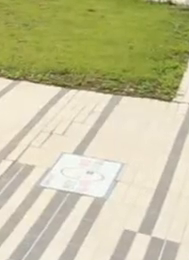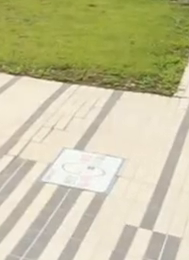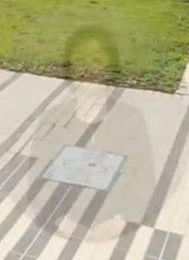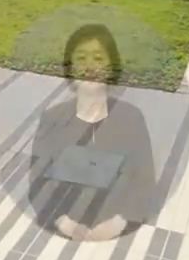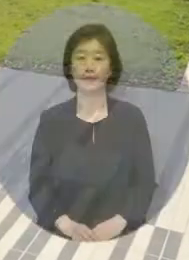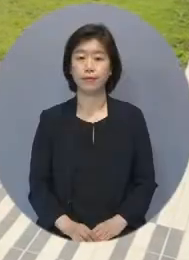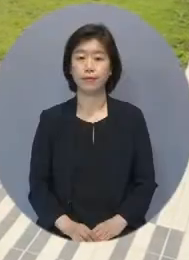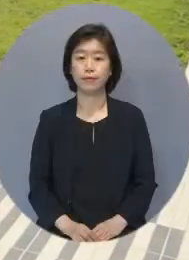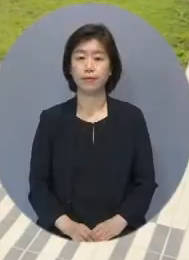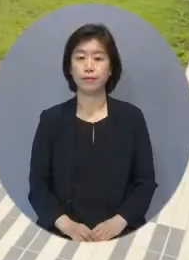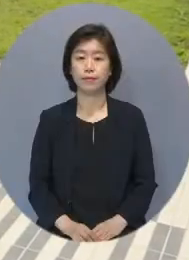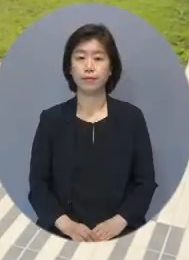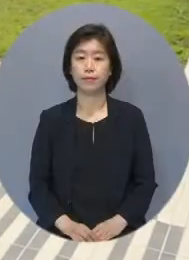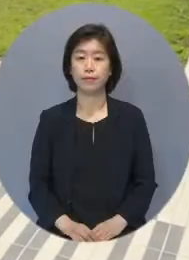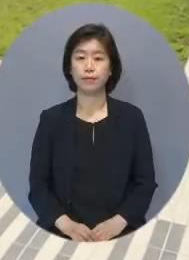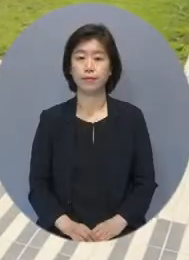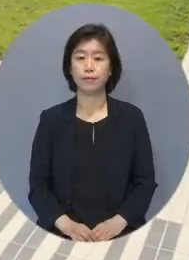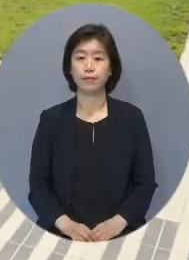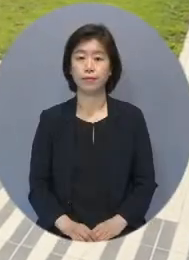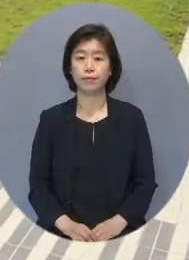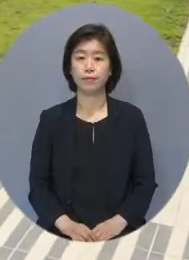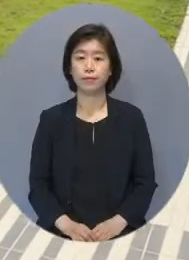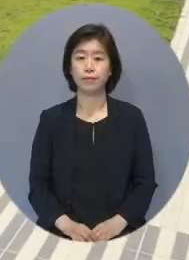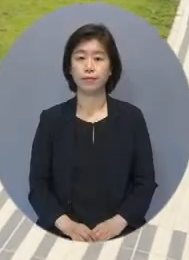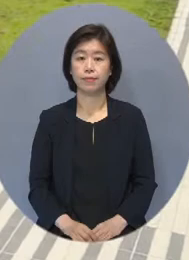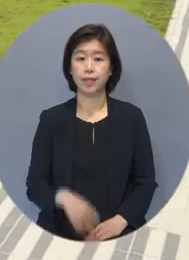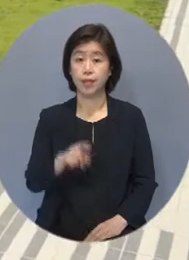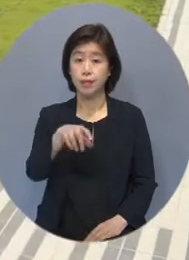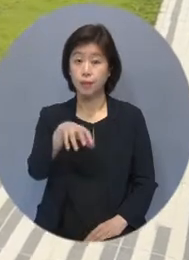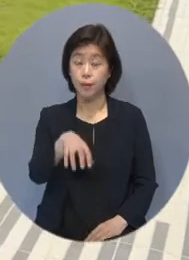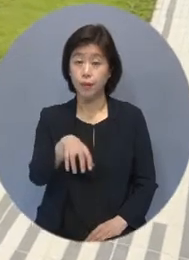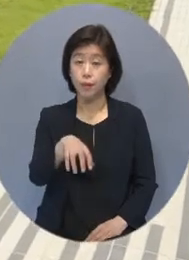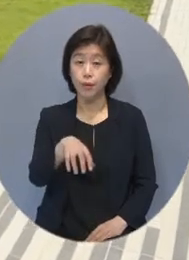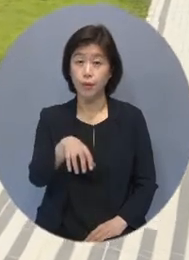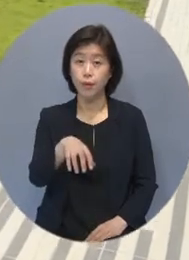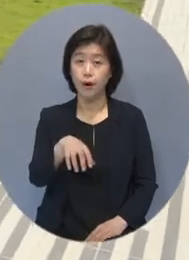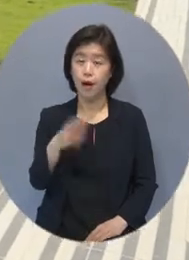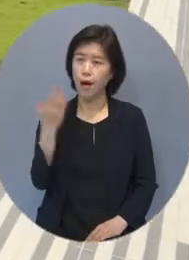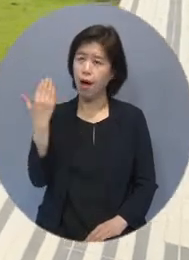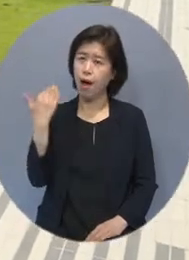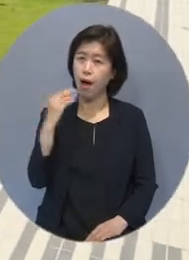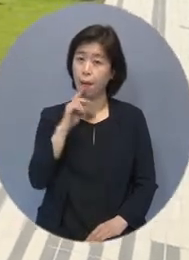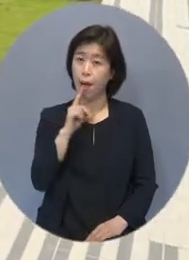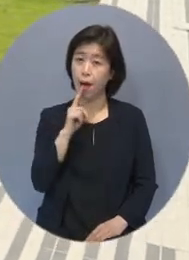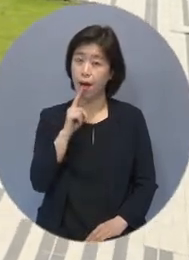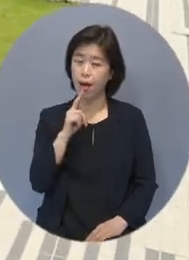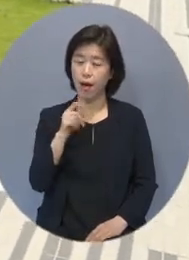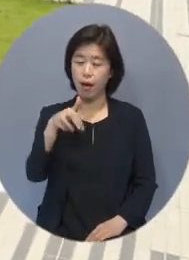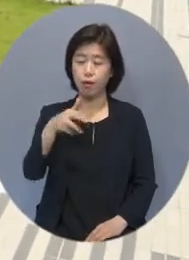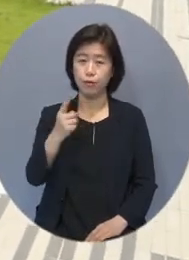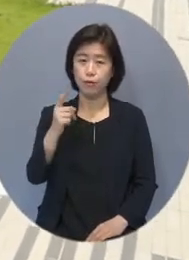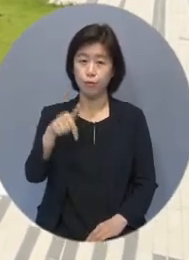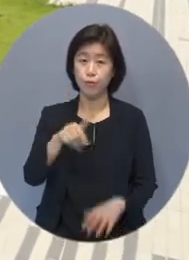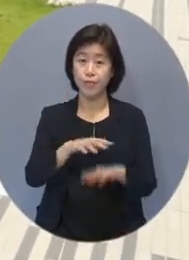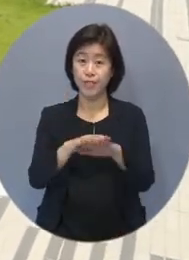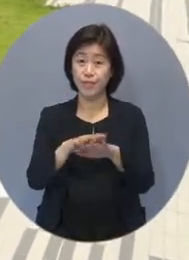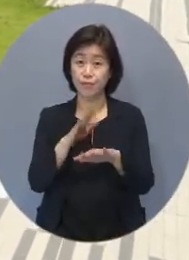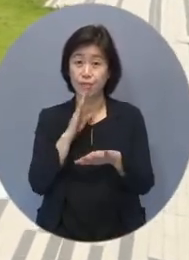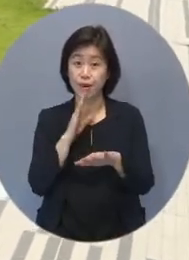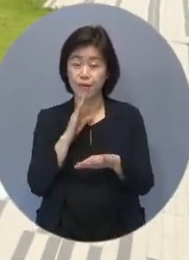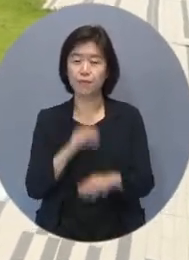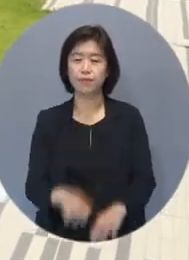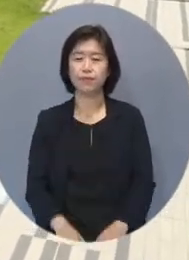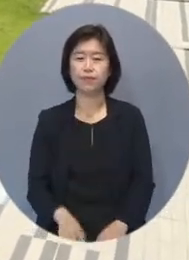이곳이 여기 아까 그 말씀하셨던 속지도를 만든 장소인가요? 네, 여기가 경기도청 북부청사 앞이고요.